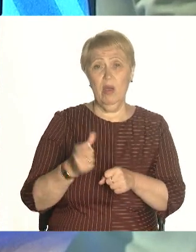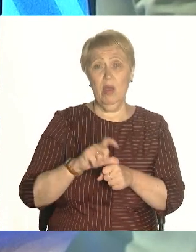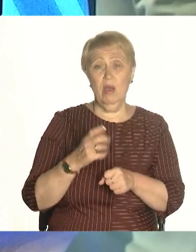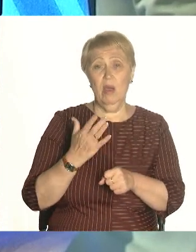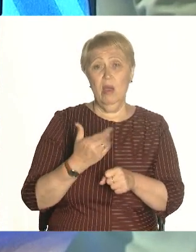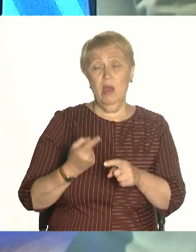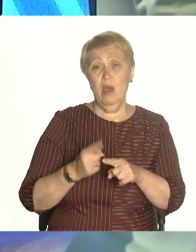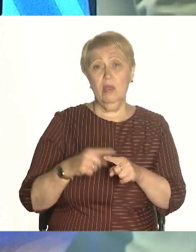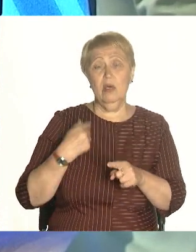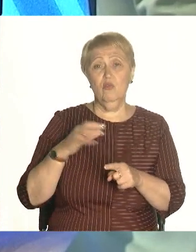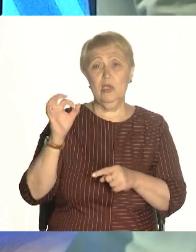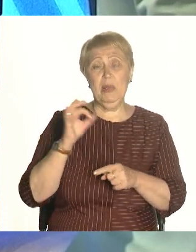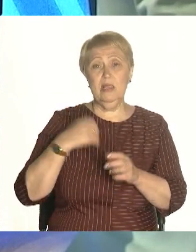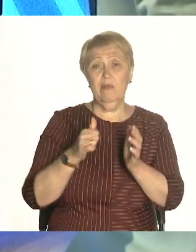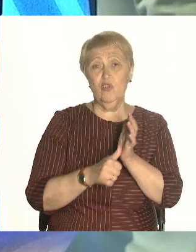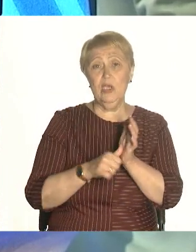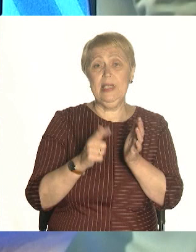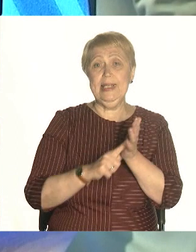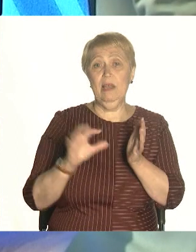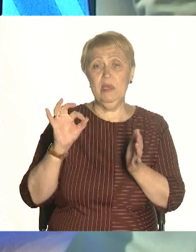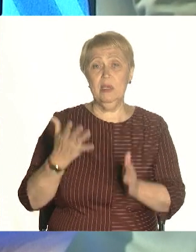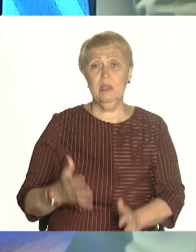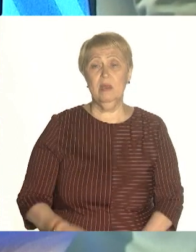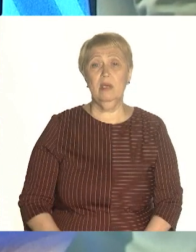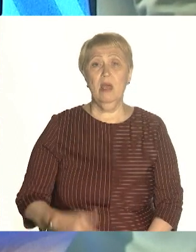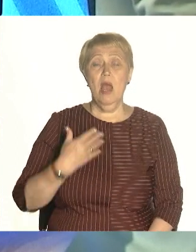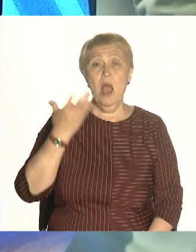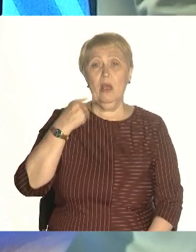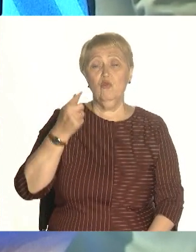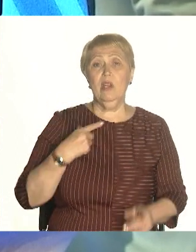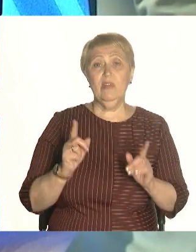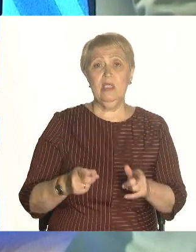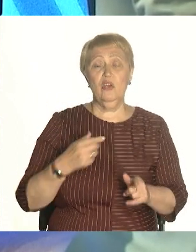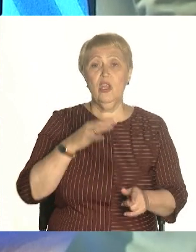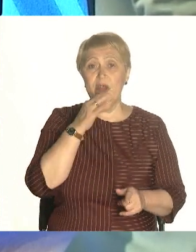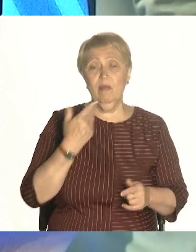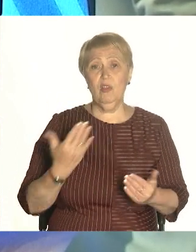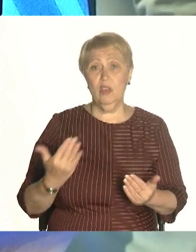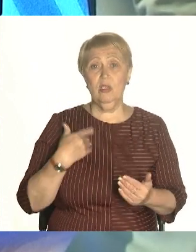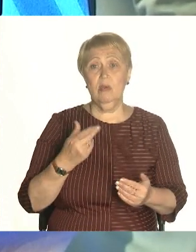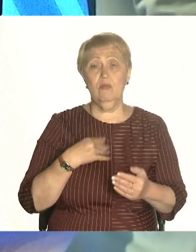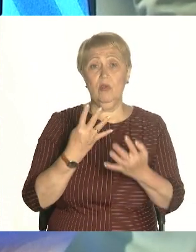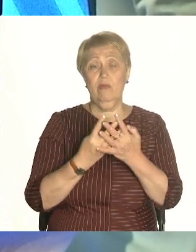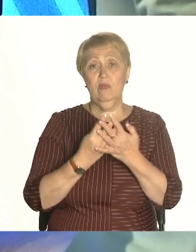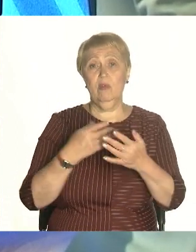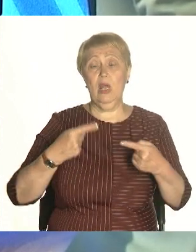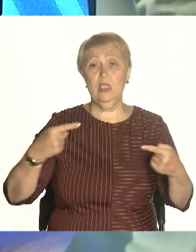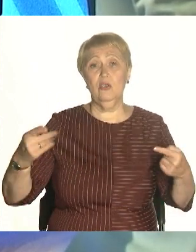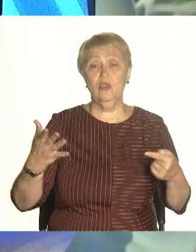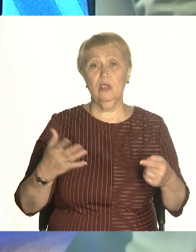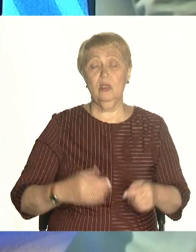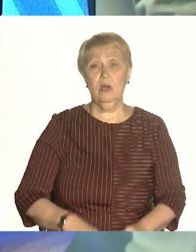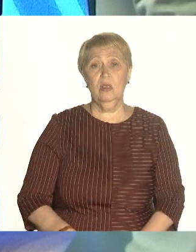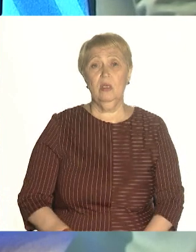процентов 60-70, это лица, которые в настоящее время отбывают наказание в тех или иных,